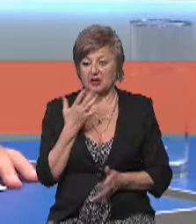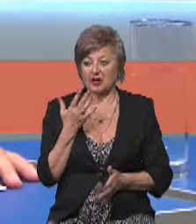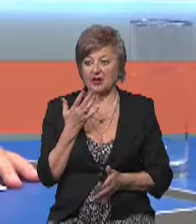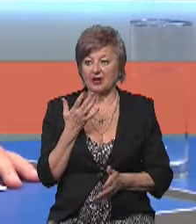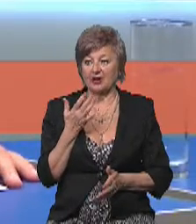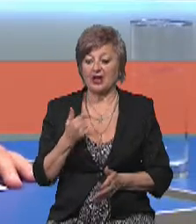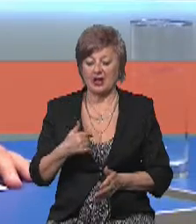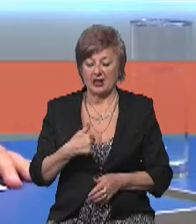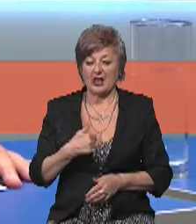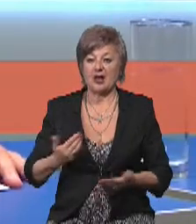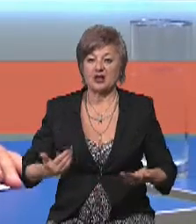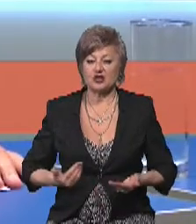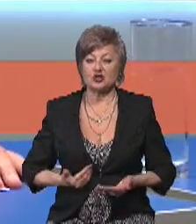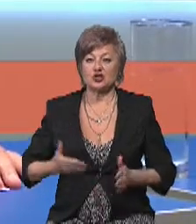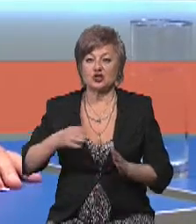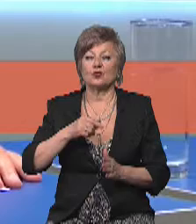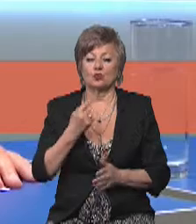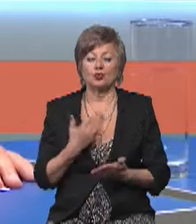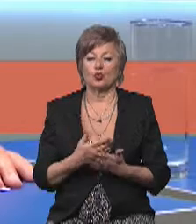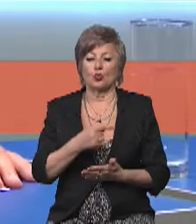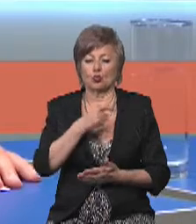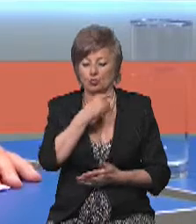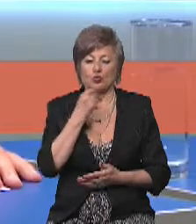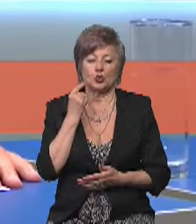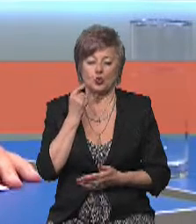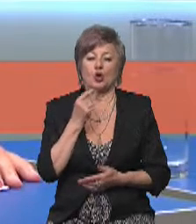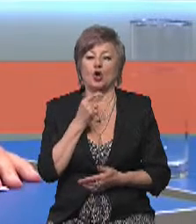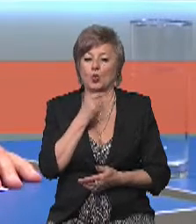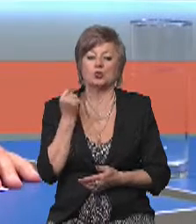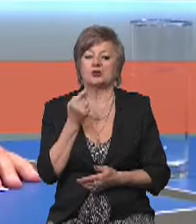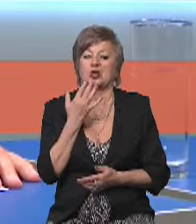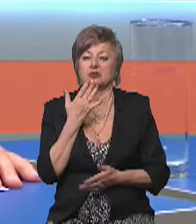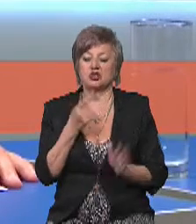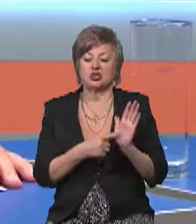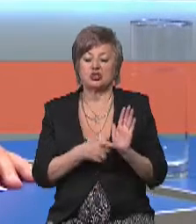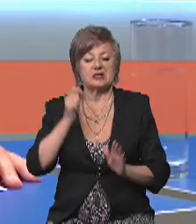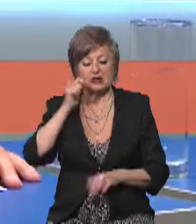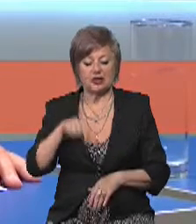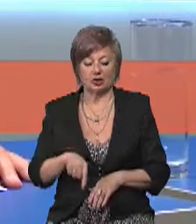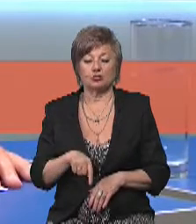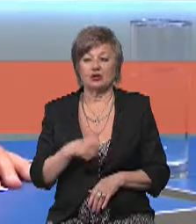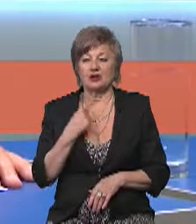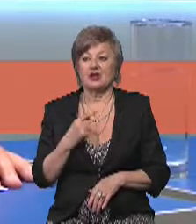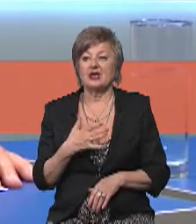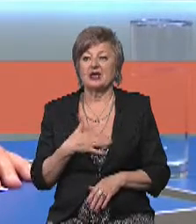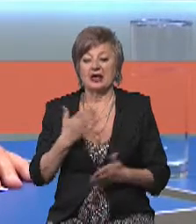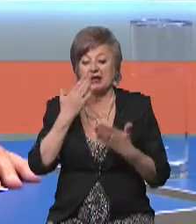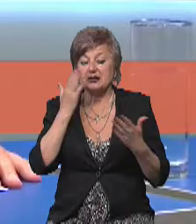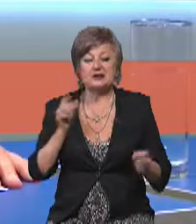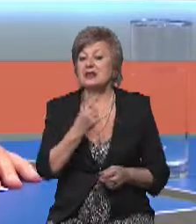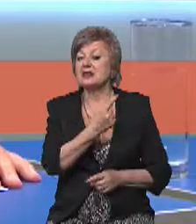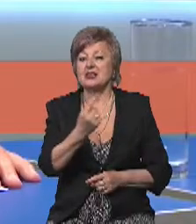Я живу у російськомовному Запоріжжі, народився і живу 60 років. Я не знаю жодної